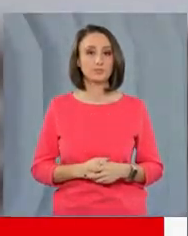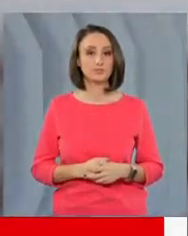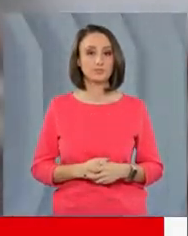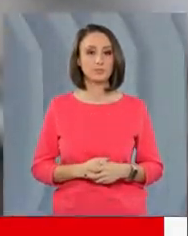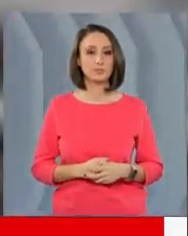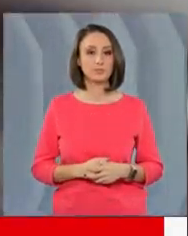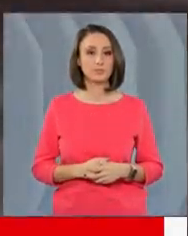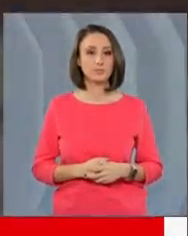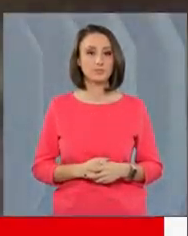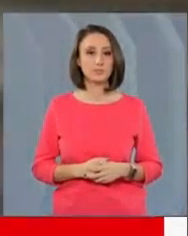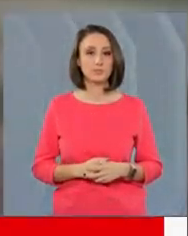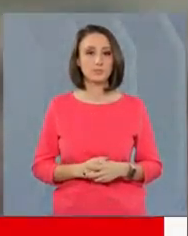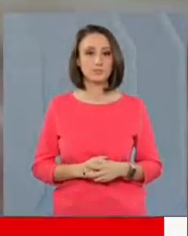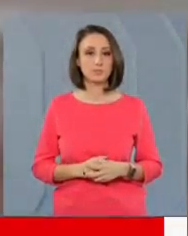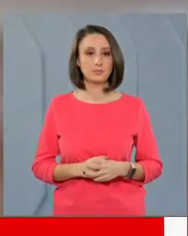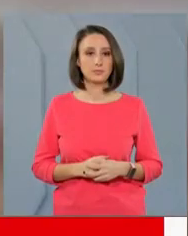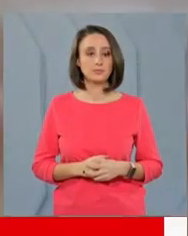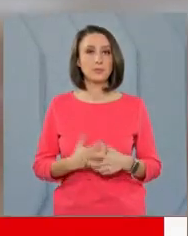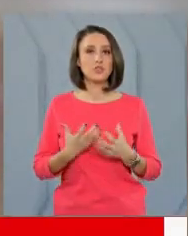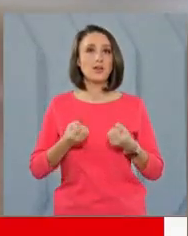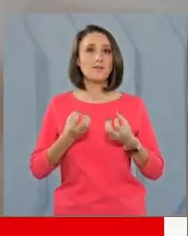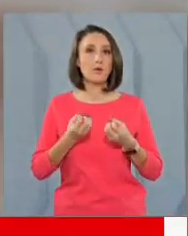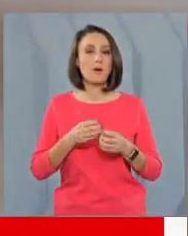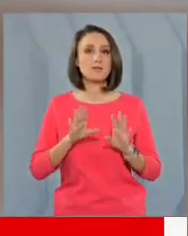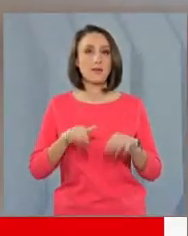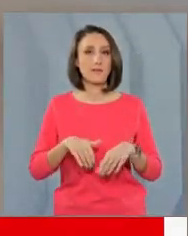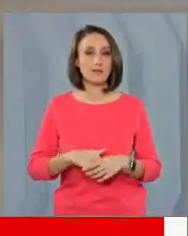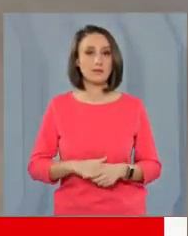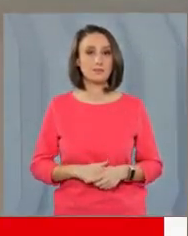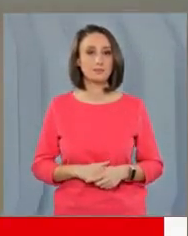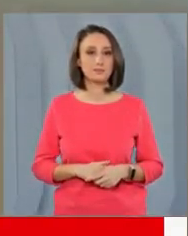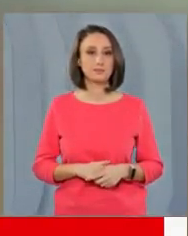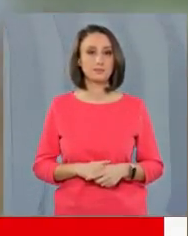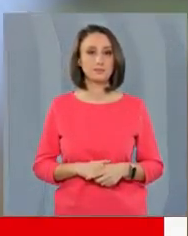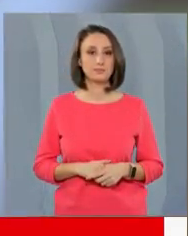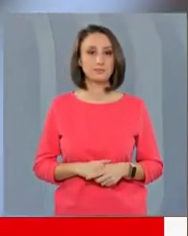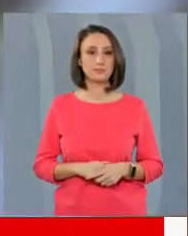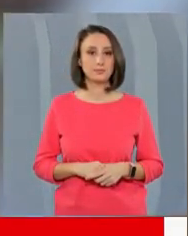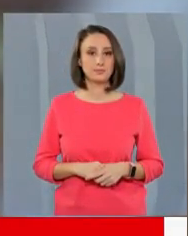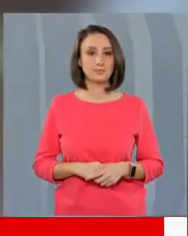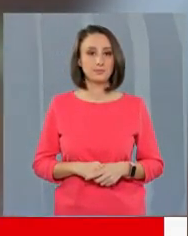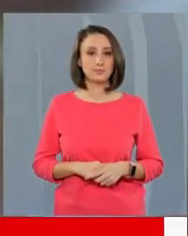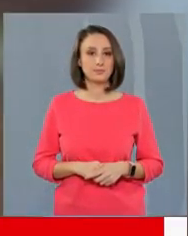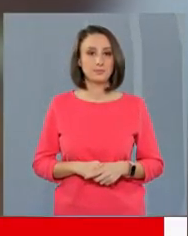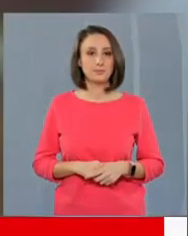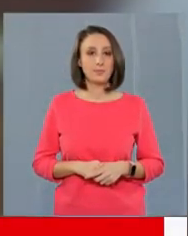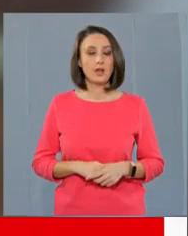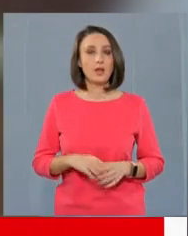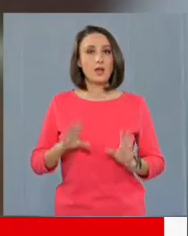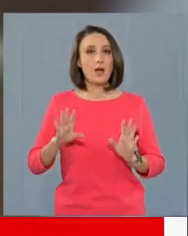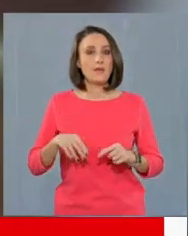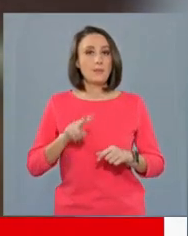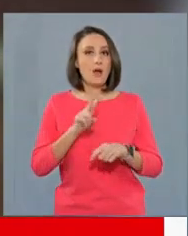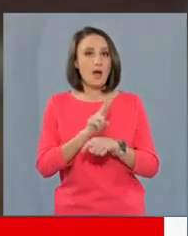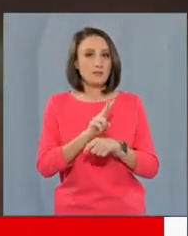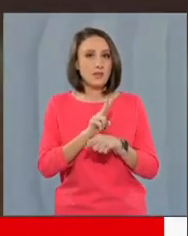dimineața! Bună dimineața! Ce date ne puteți oferi? Într-adevăr, în momentul de față avem o avertizare